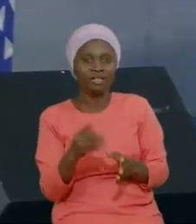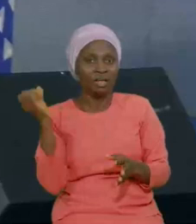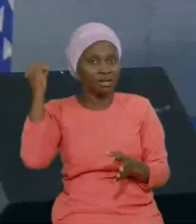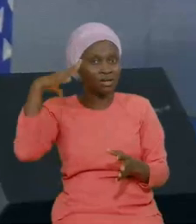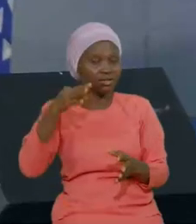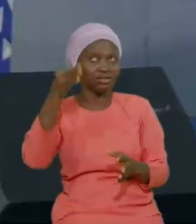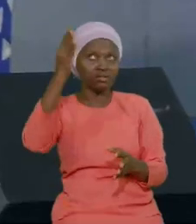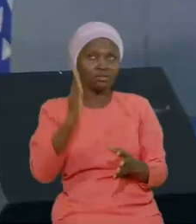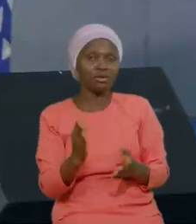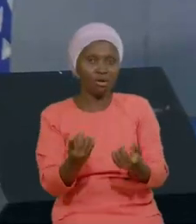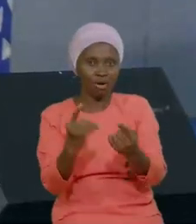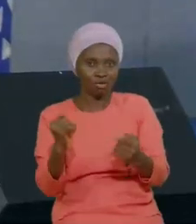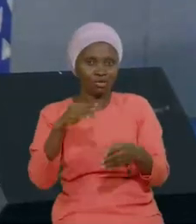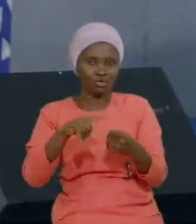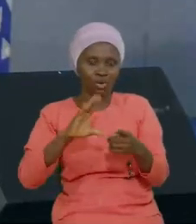Intérieurement, il y a un changement.